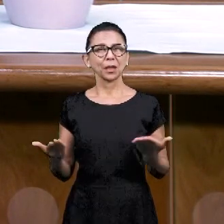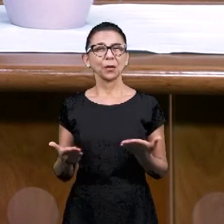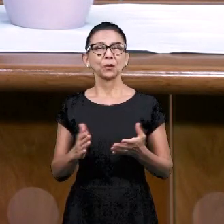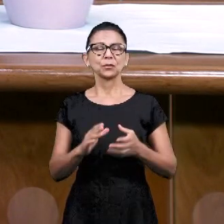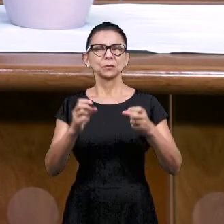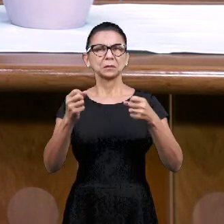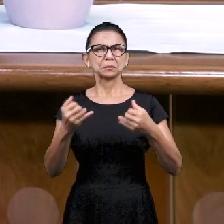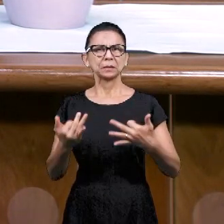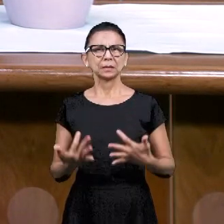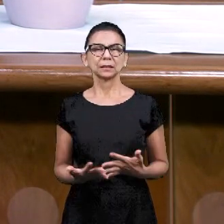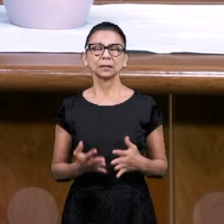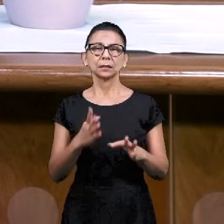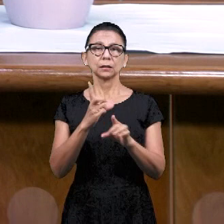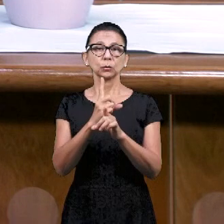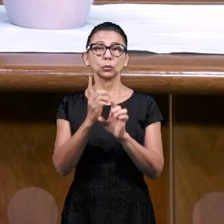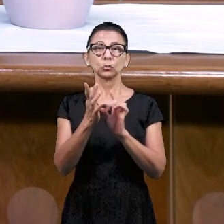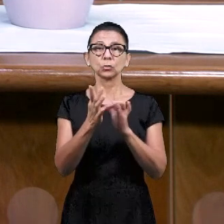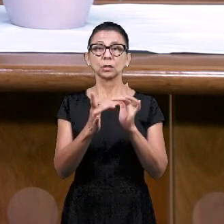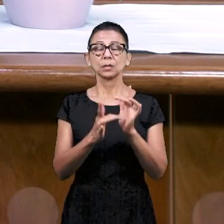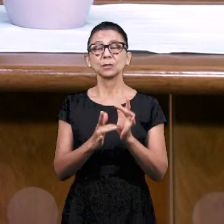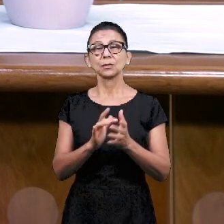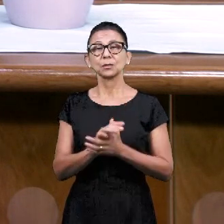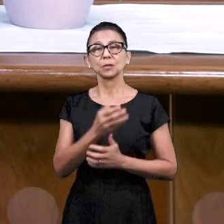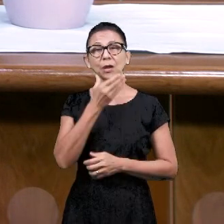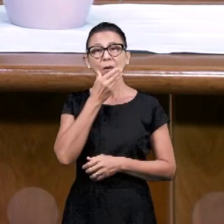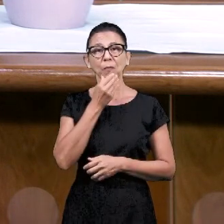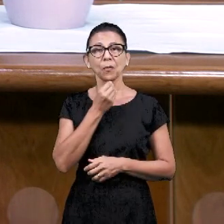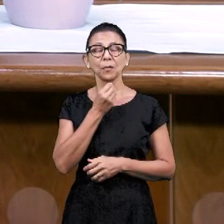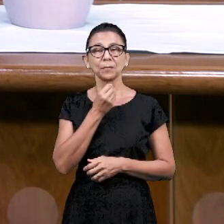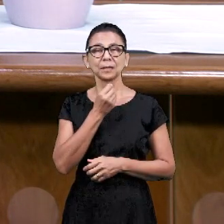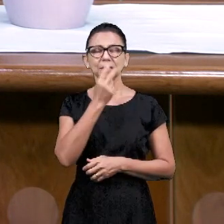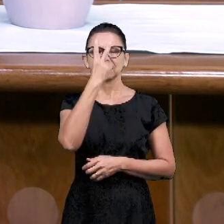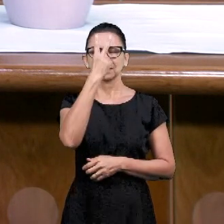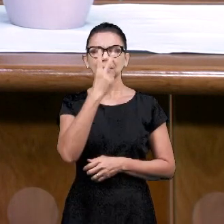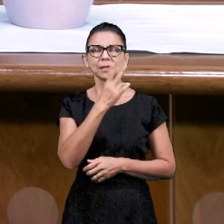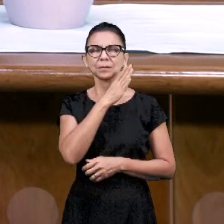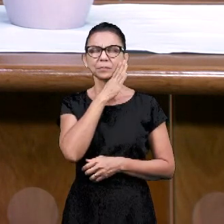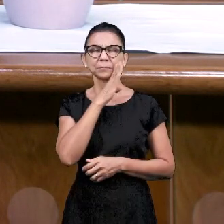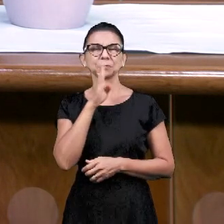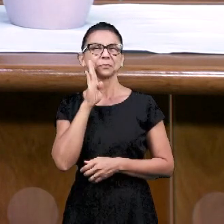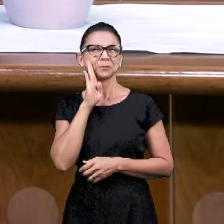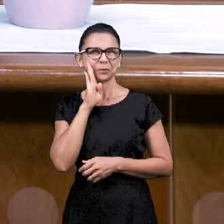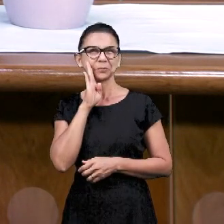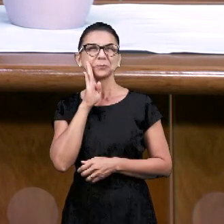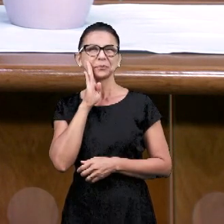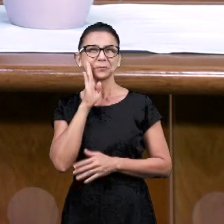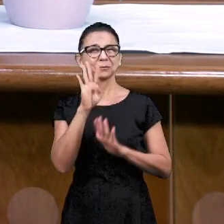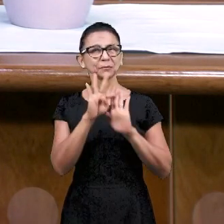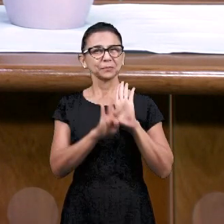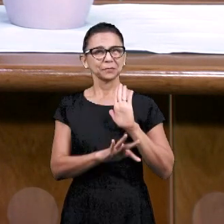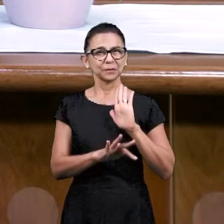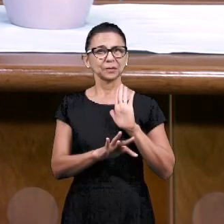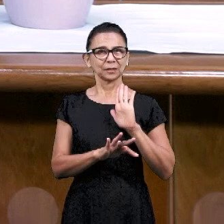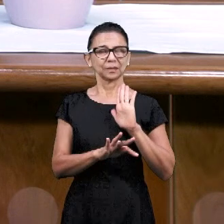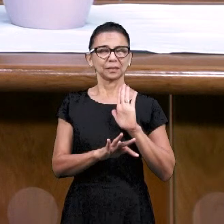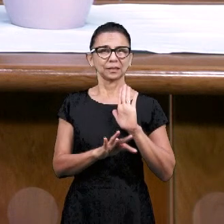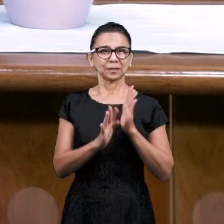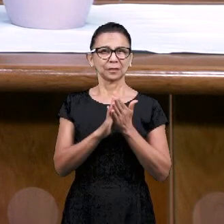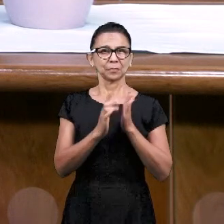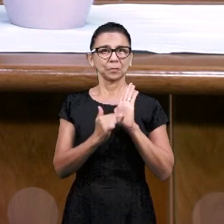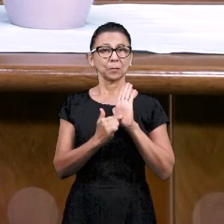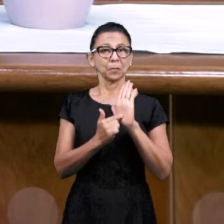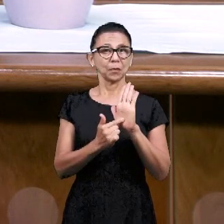foules. Et cette fois-ci, nous allons parler à propos de la rencontre du Seigneur Jésus avec l'aveugle Bartimée. Et